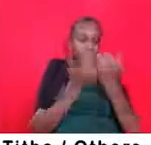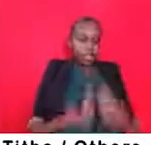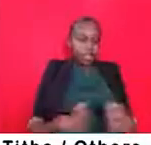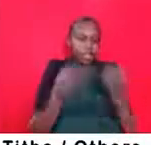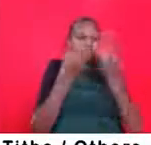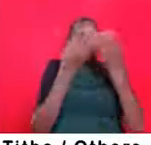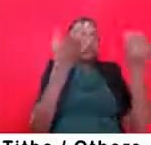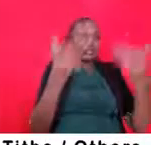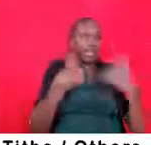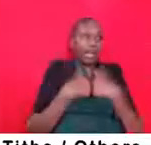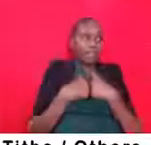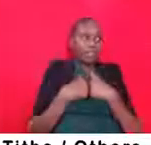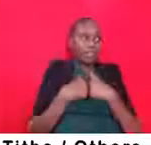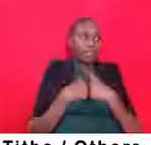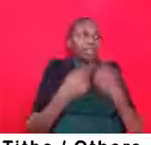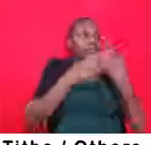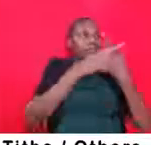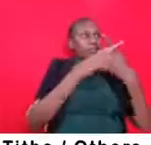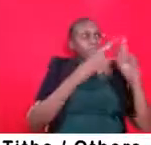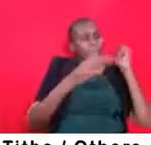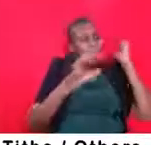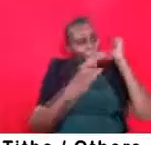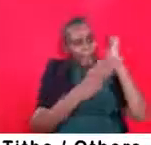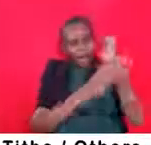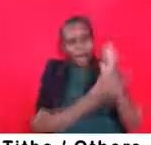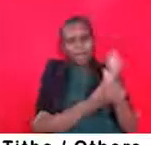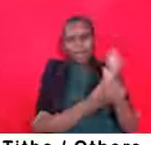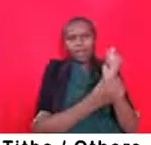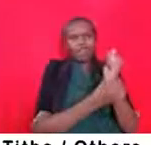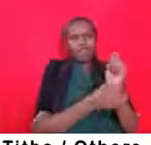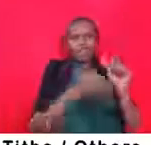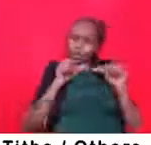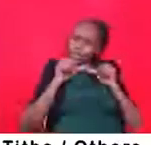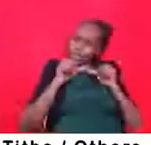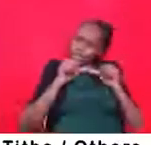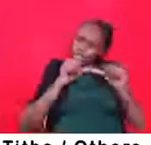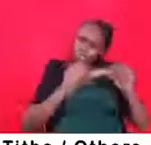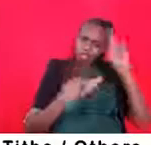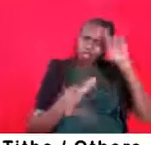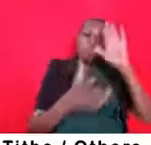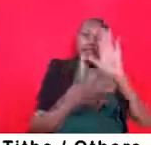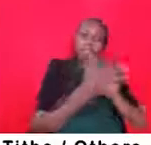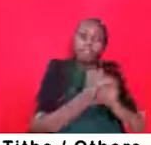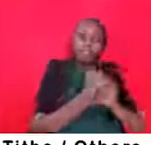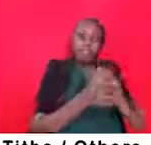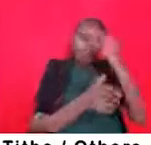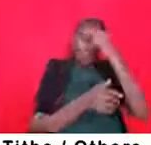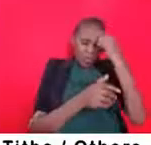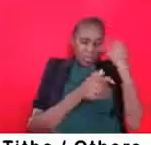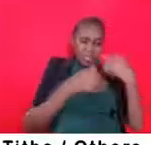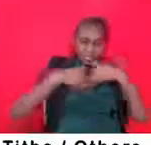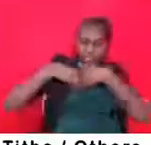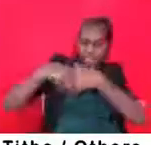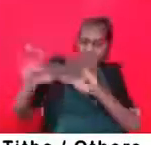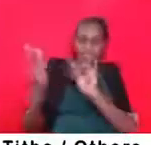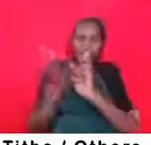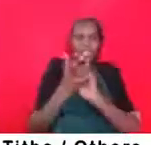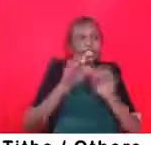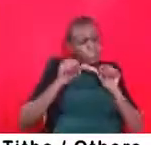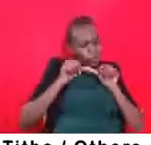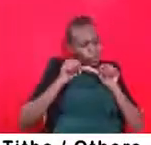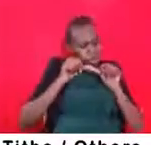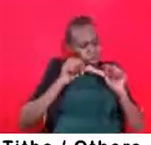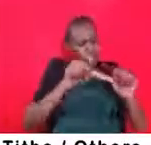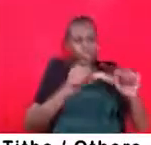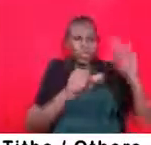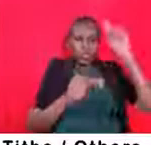wengi. Lakini Abraham hakufa moyo. Na kwa sababu hakufa moyo, alizidi